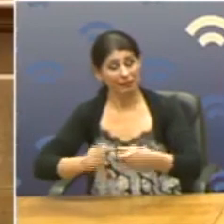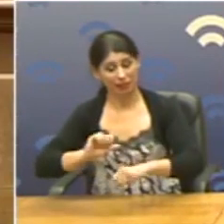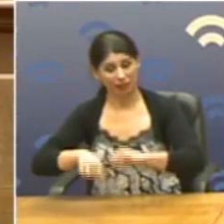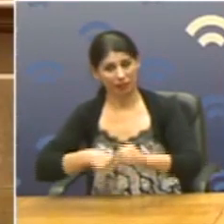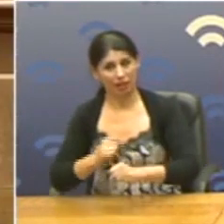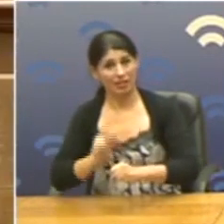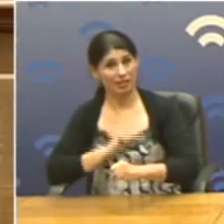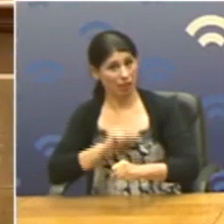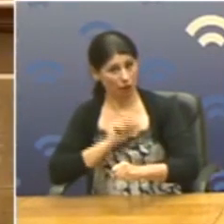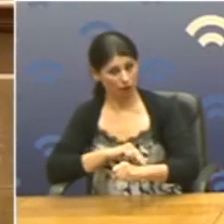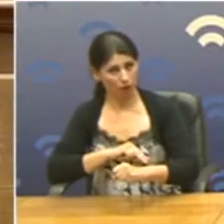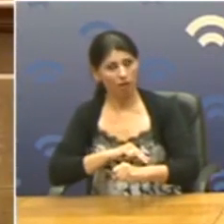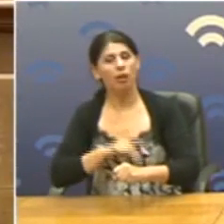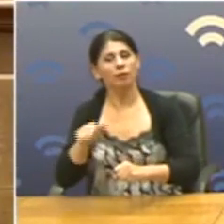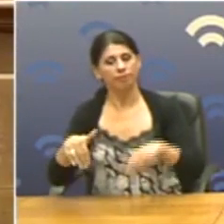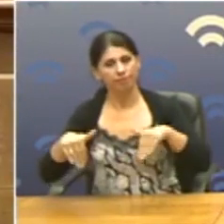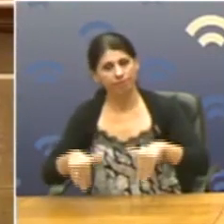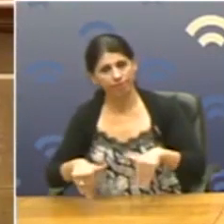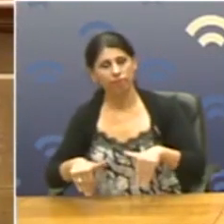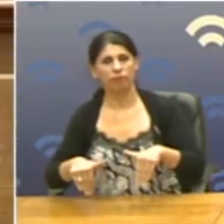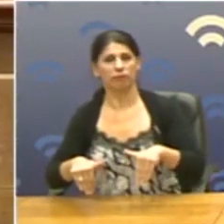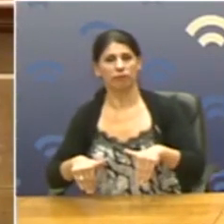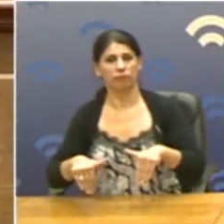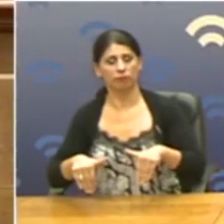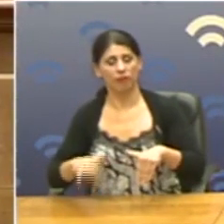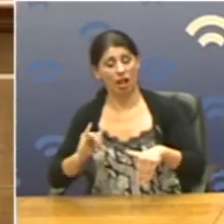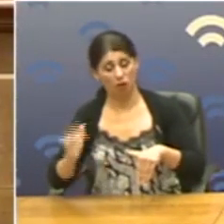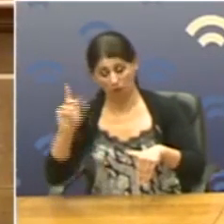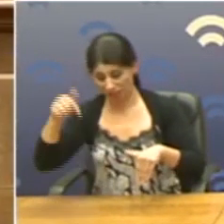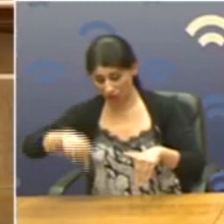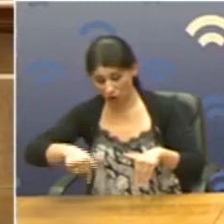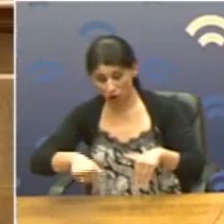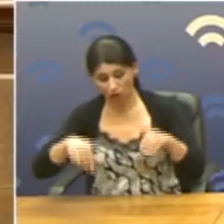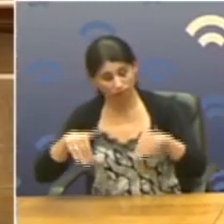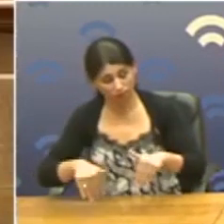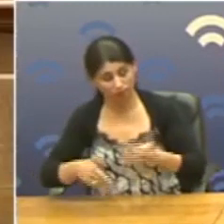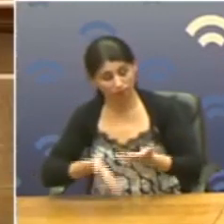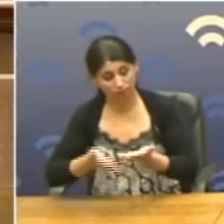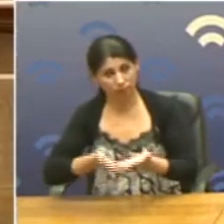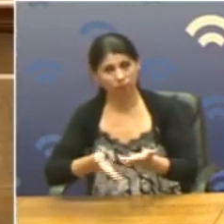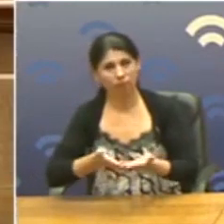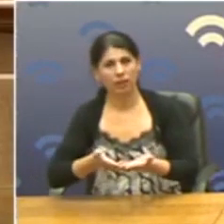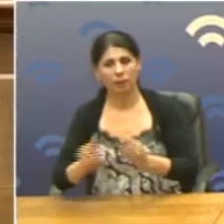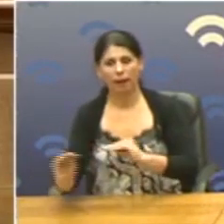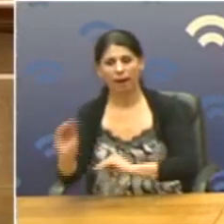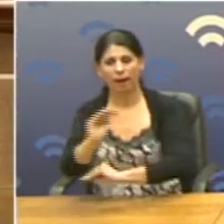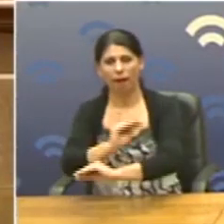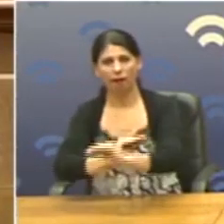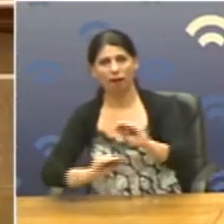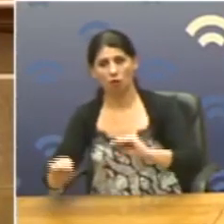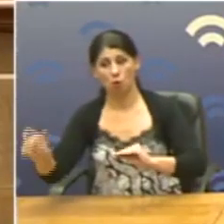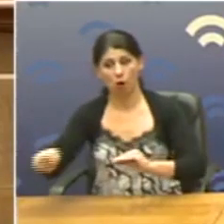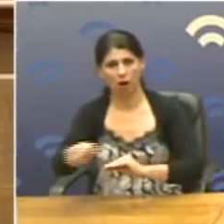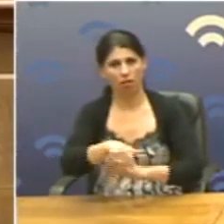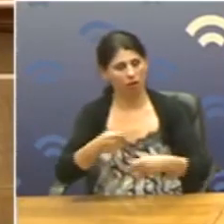την κερδοφορία, την υπηρετήσατε, την υπηρετείτε όλοι σας με τις αναδιαρθρώσεις που ο καθένας